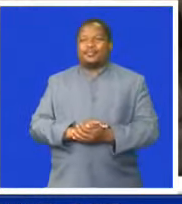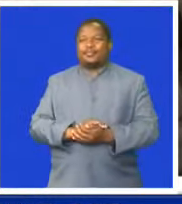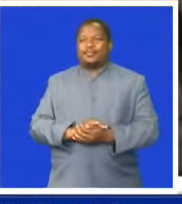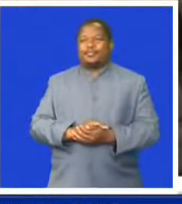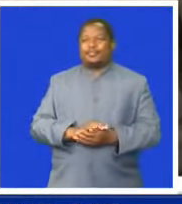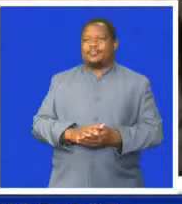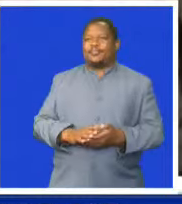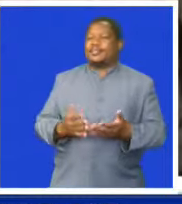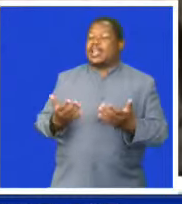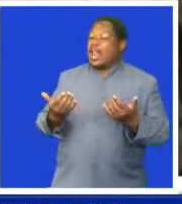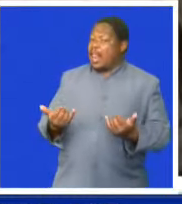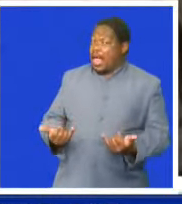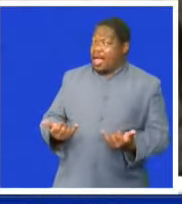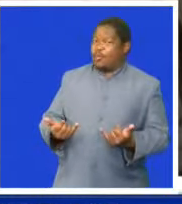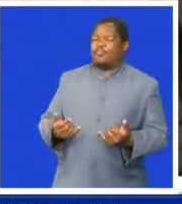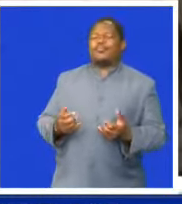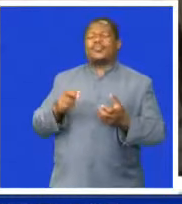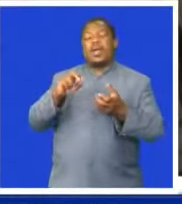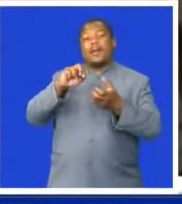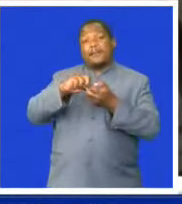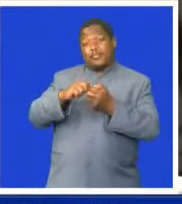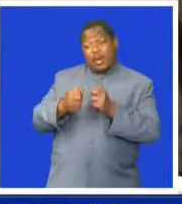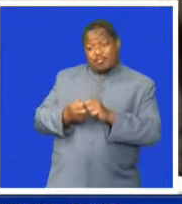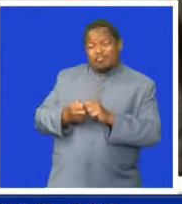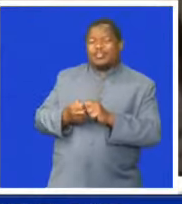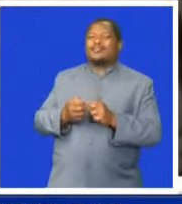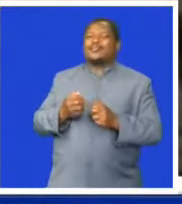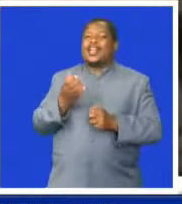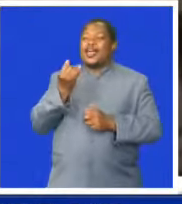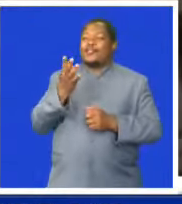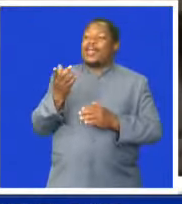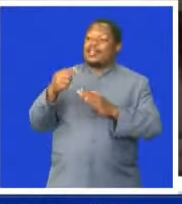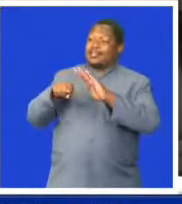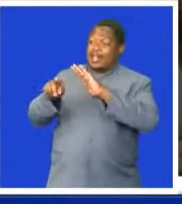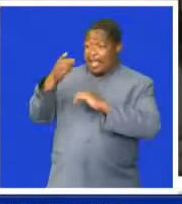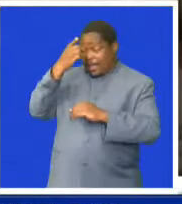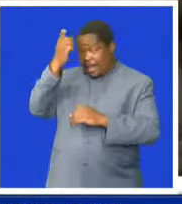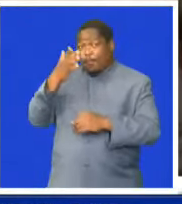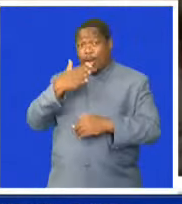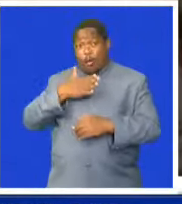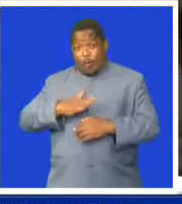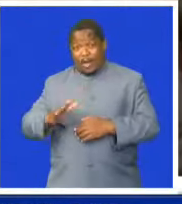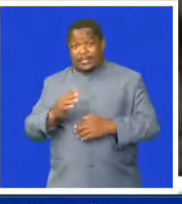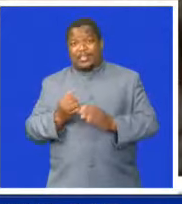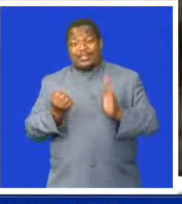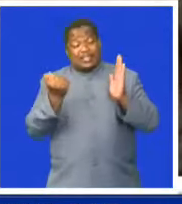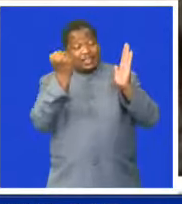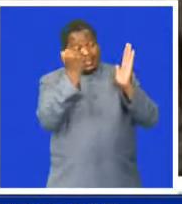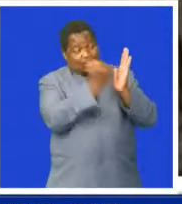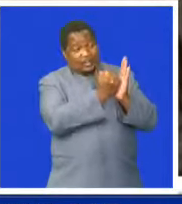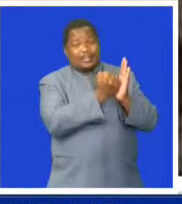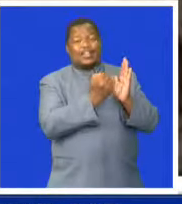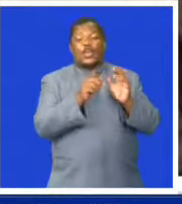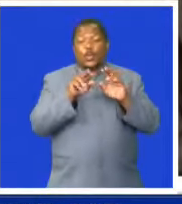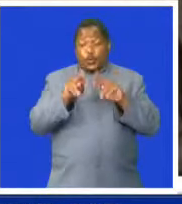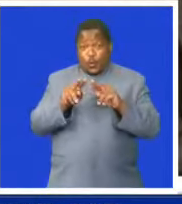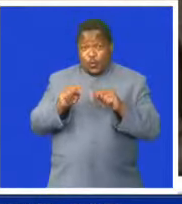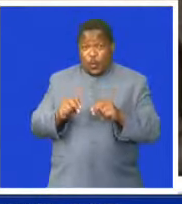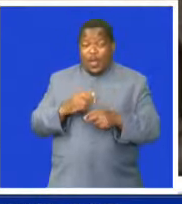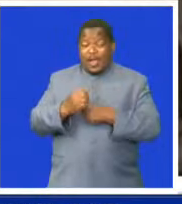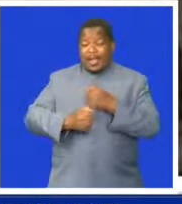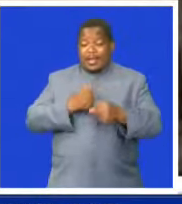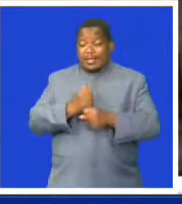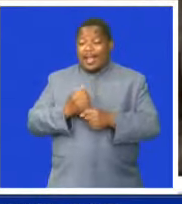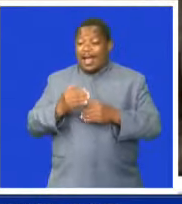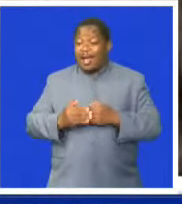ayinginga afaka ama health certificate labhadalela imali eshisiwe afaka ku renovate ifukhola labe sekungcole khona ku